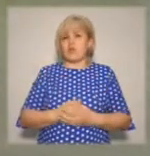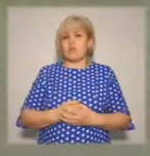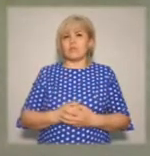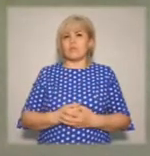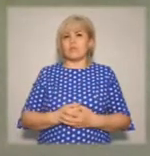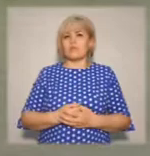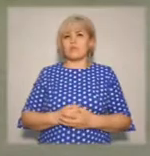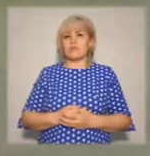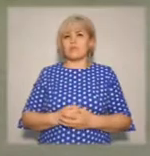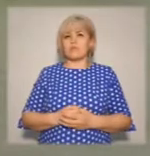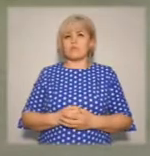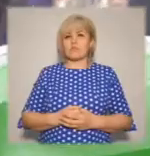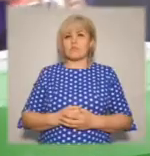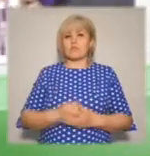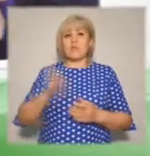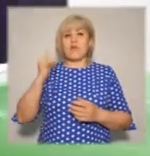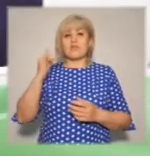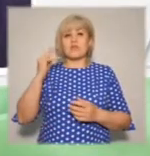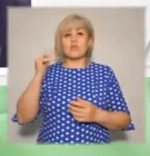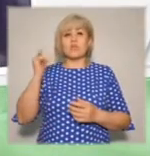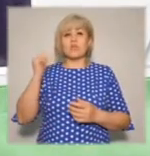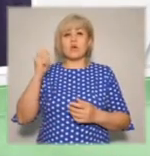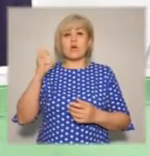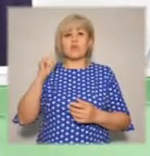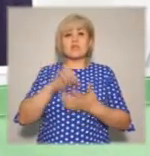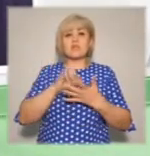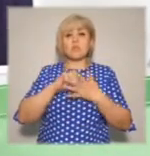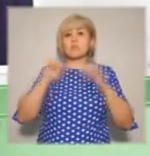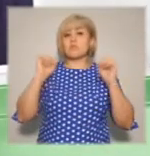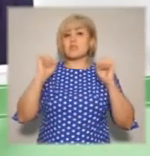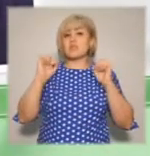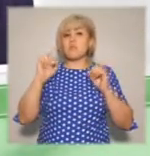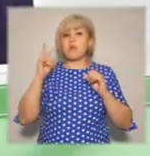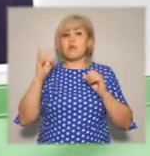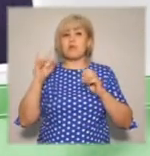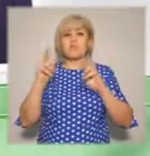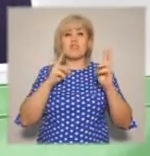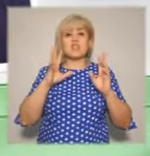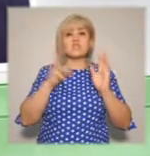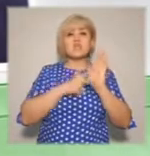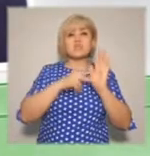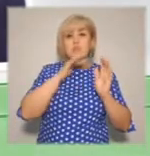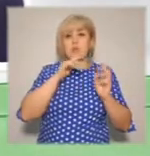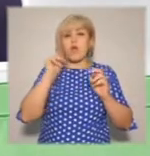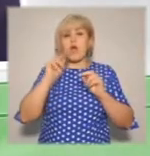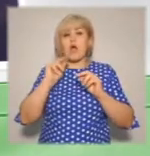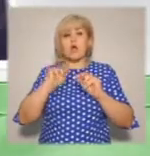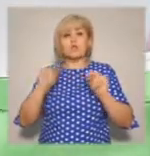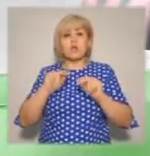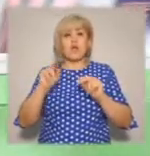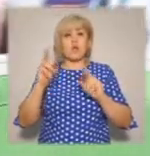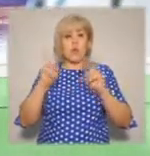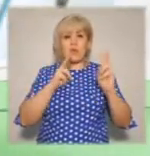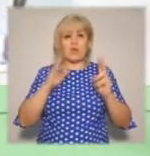могут выйти на соревнования. Анита Нураева занимается спортивными бальными танцами с 8 лет. Обучалась